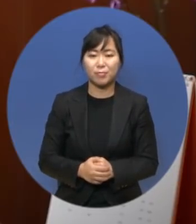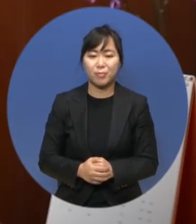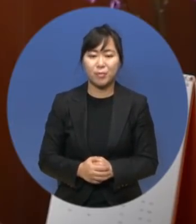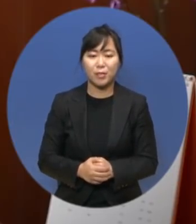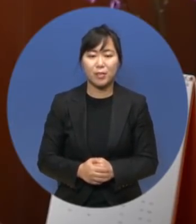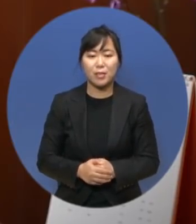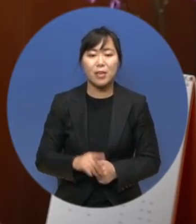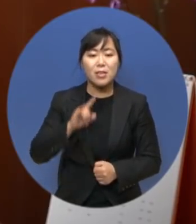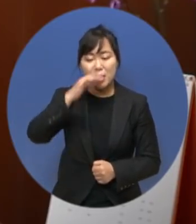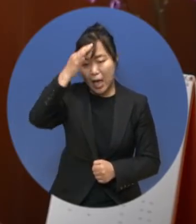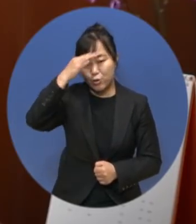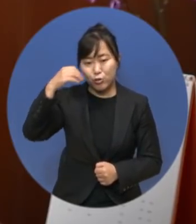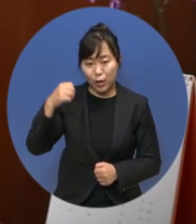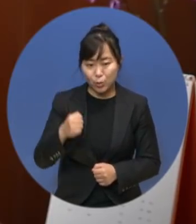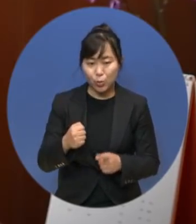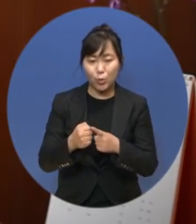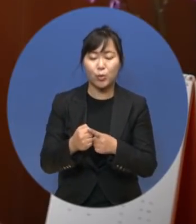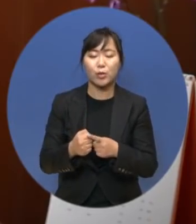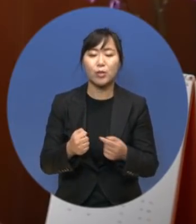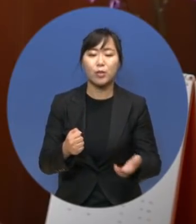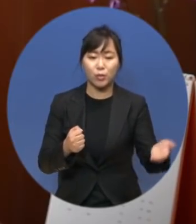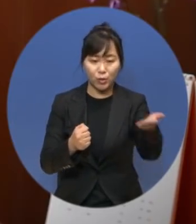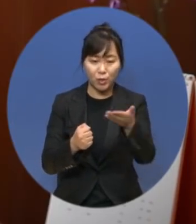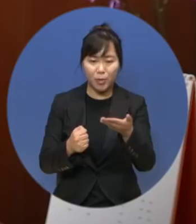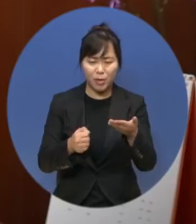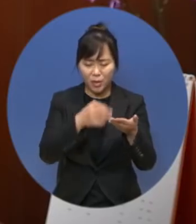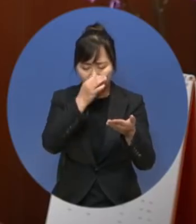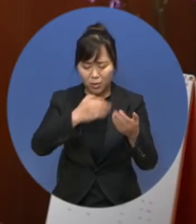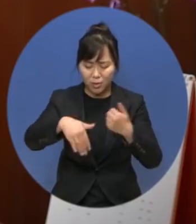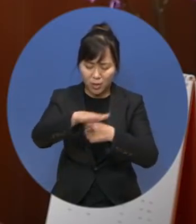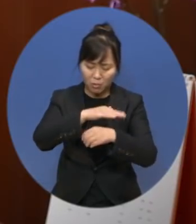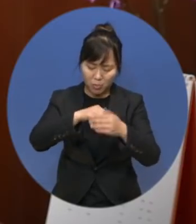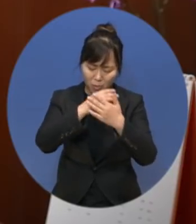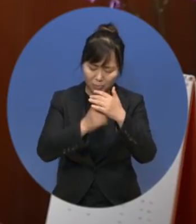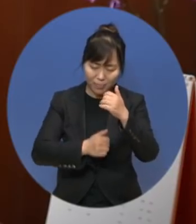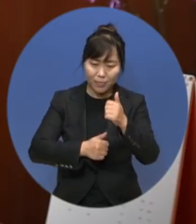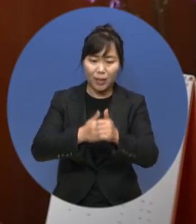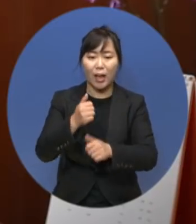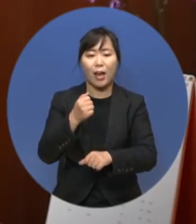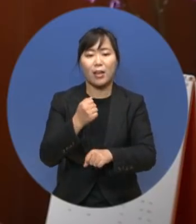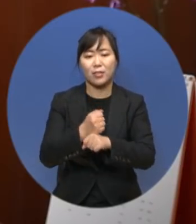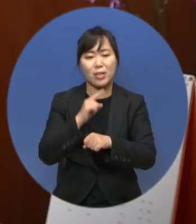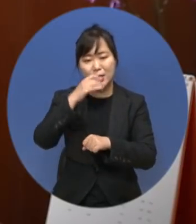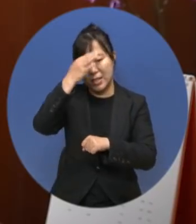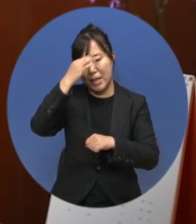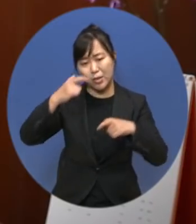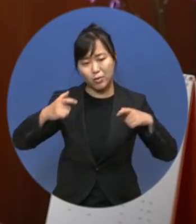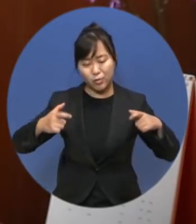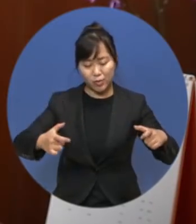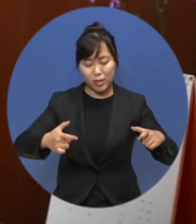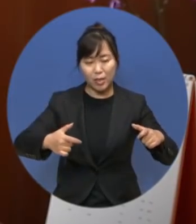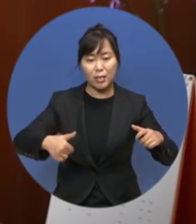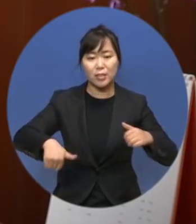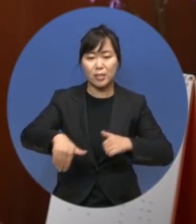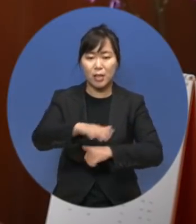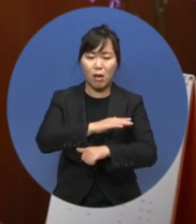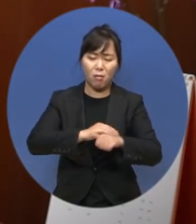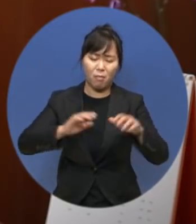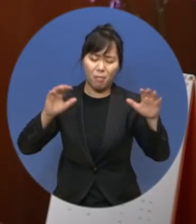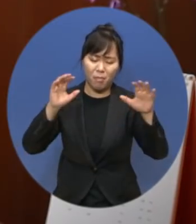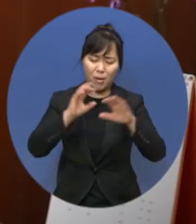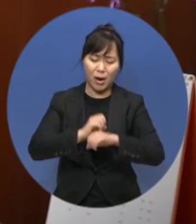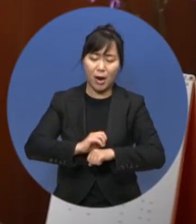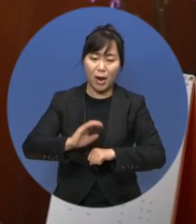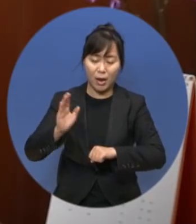그래서 예술로 또 그런 여러분들의 힘듦을 승화시킴으로 더욱 이